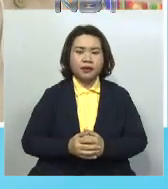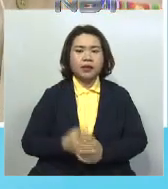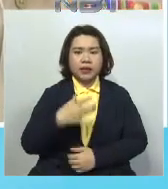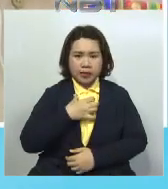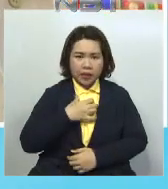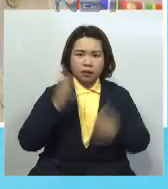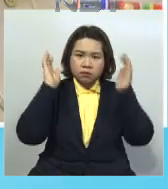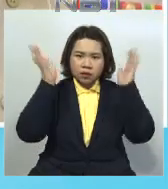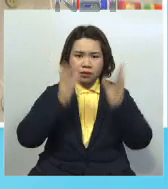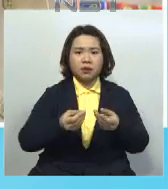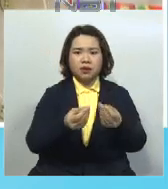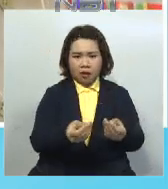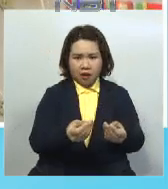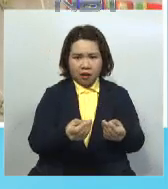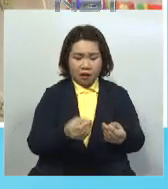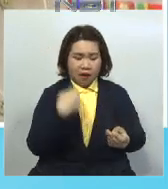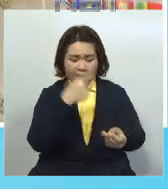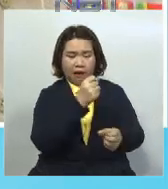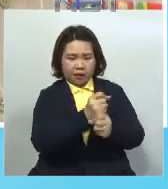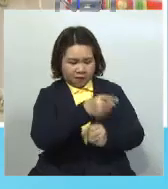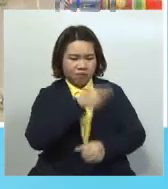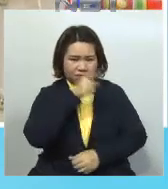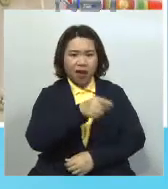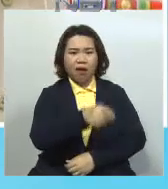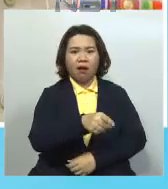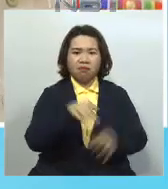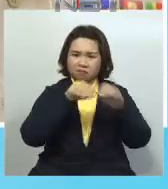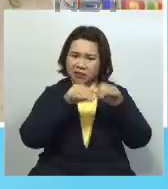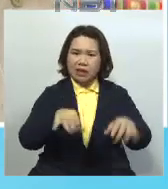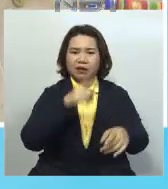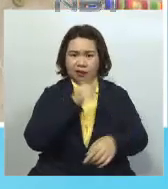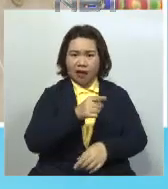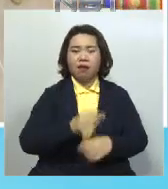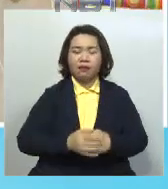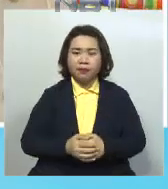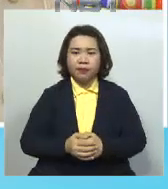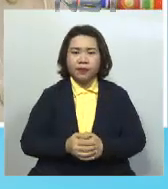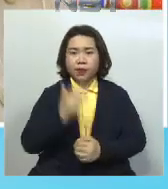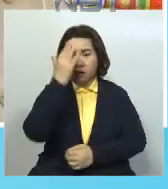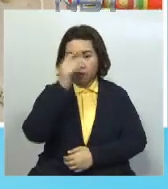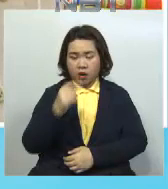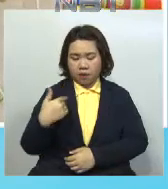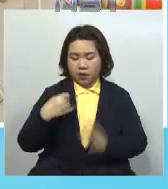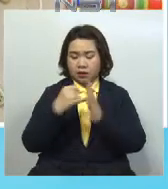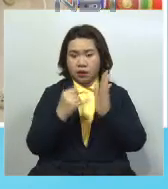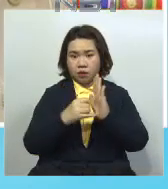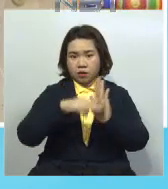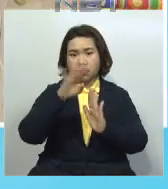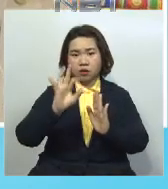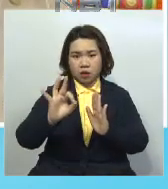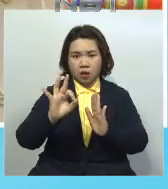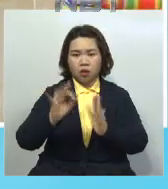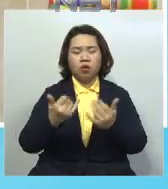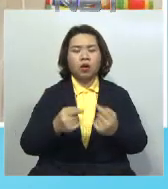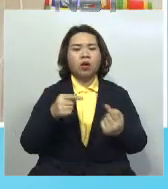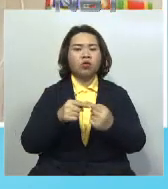ยกันประชาสัมพันธ์นะครับแล้วก็ประนามคุณจุดตรงนี้นะครับเพราะว่าอย่างน้อยๆครับทาง9จังหวัดภาคเหนือผมเรียนอย่างนี้เป็น